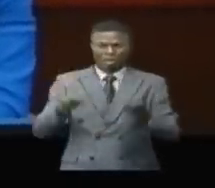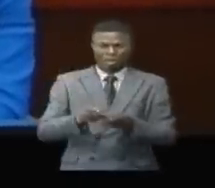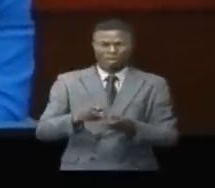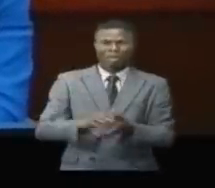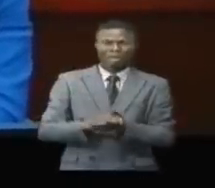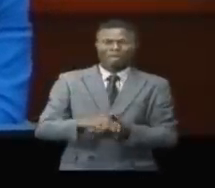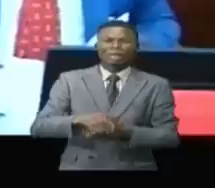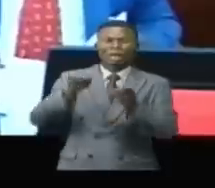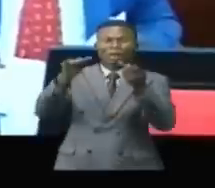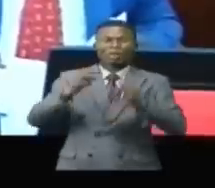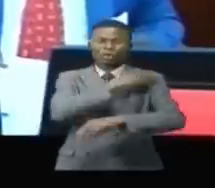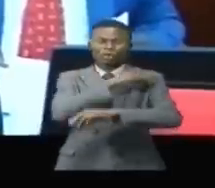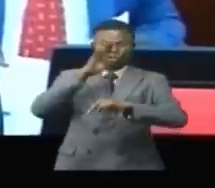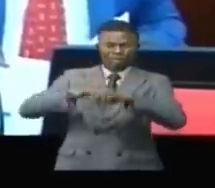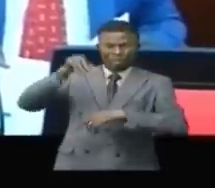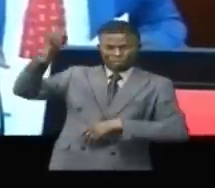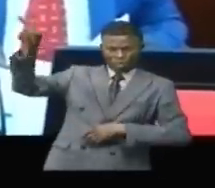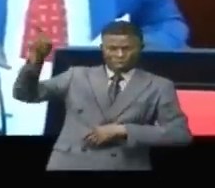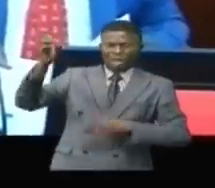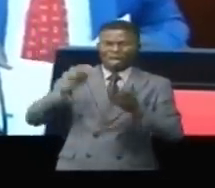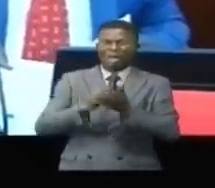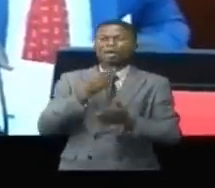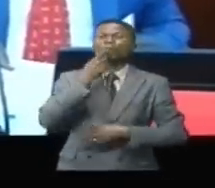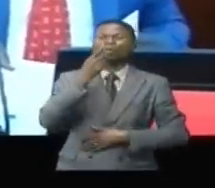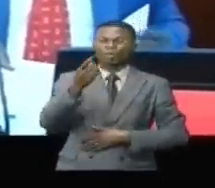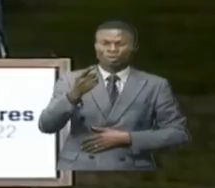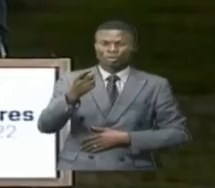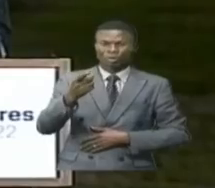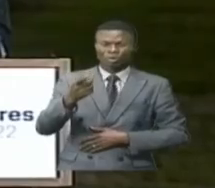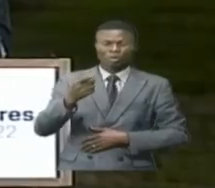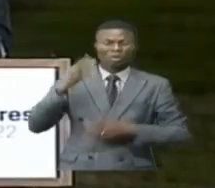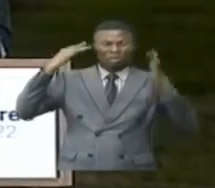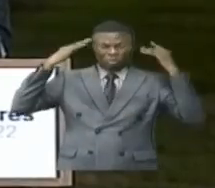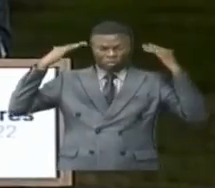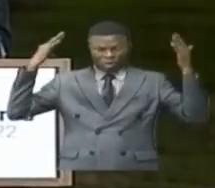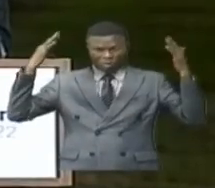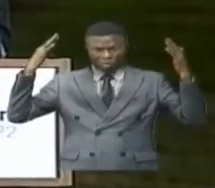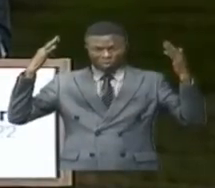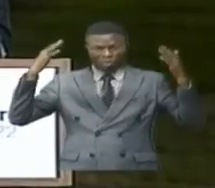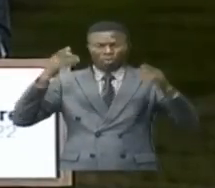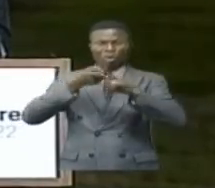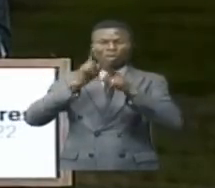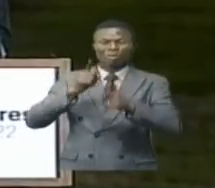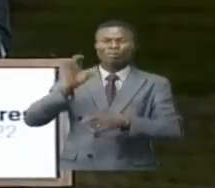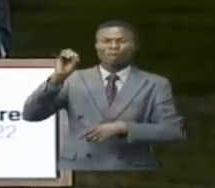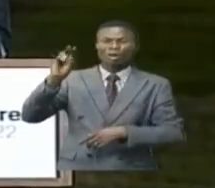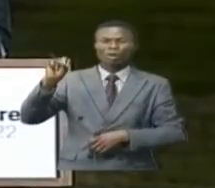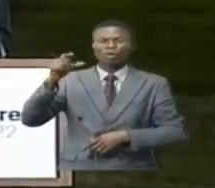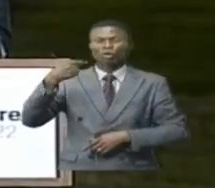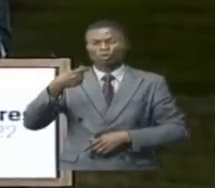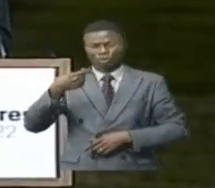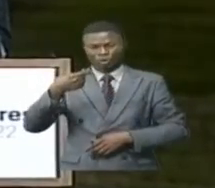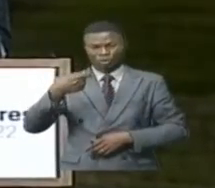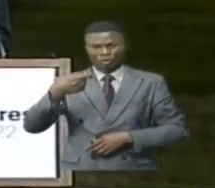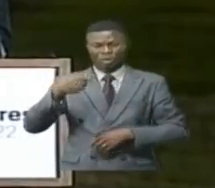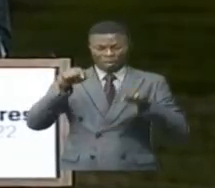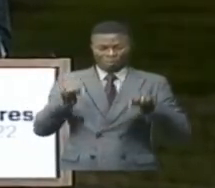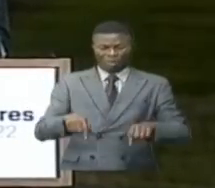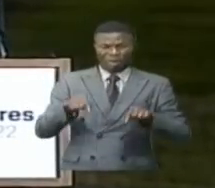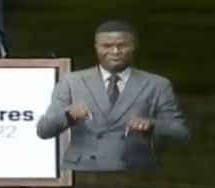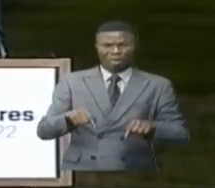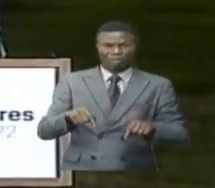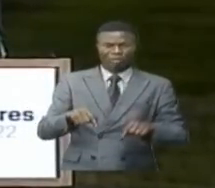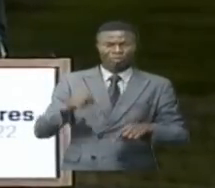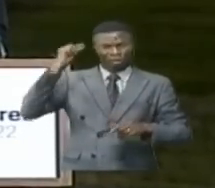Kingakati, etc. Il a rassuré que les spéculations nourries par les ONG environnementales en ce moment où